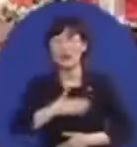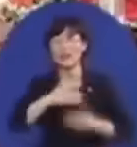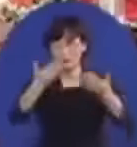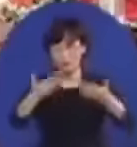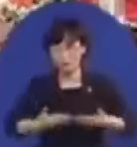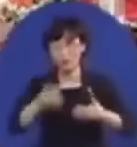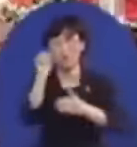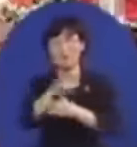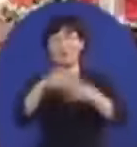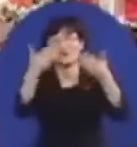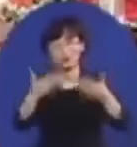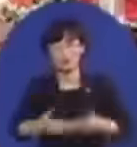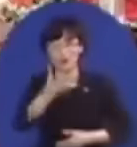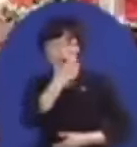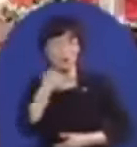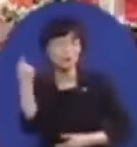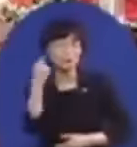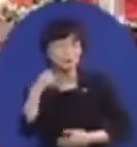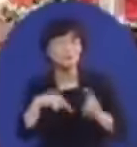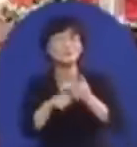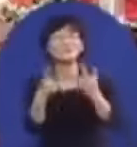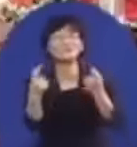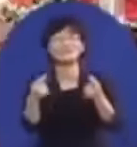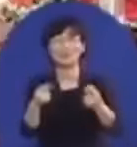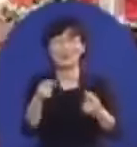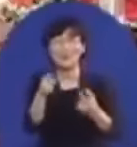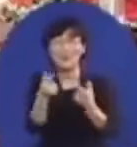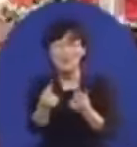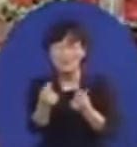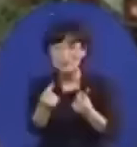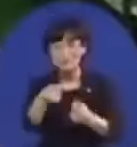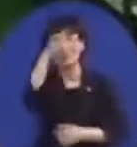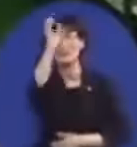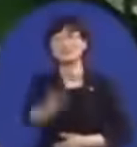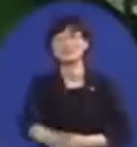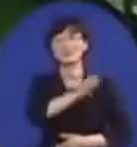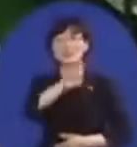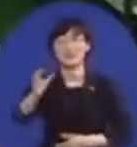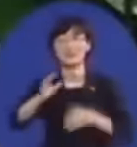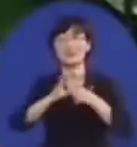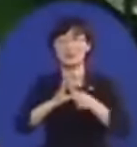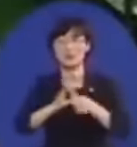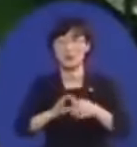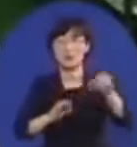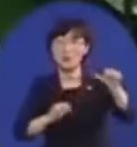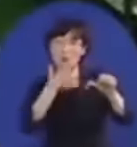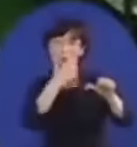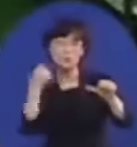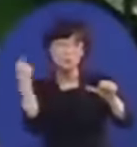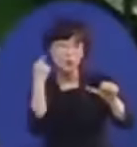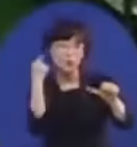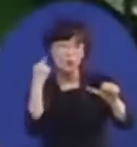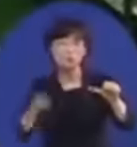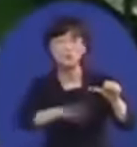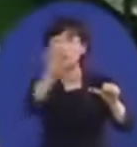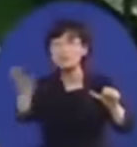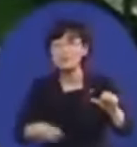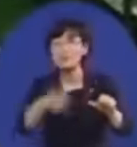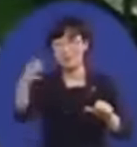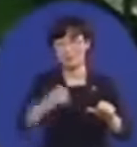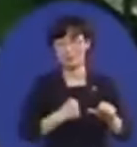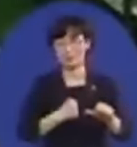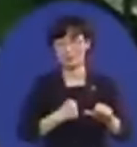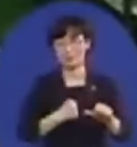허락해 주는 복음인 것입니다. 이와 같이 십자가를 통해서 오중복음을 우리가 바라보고